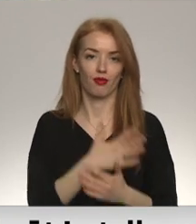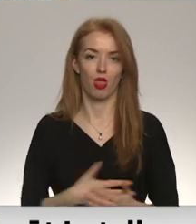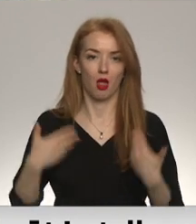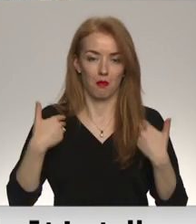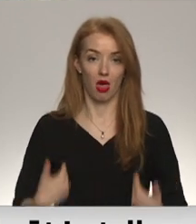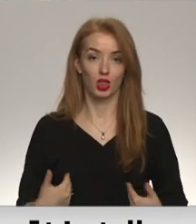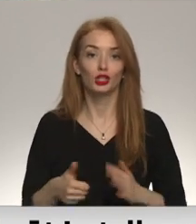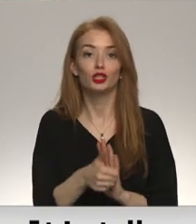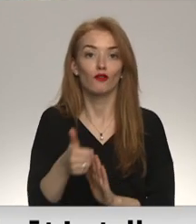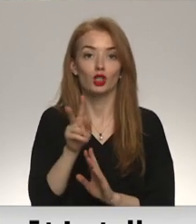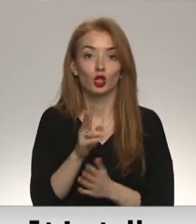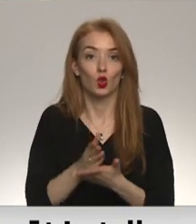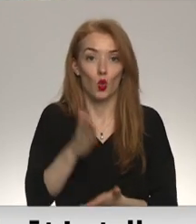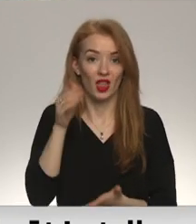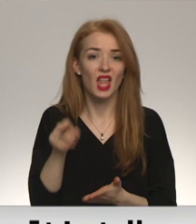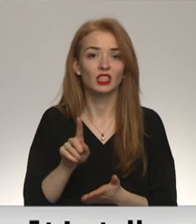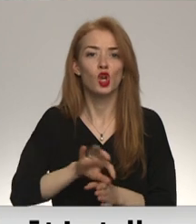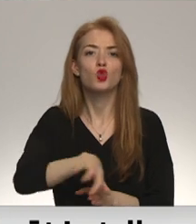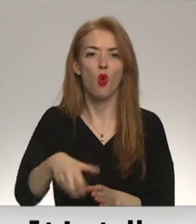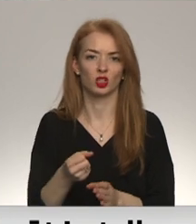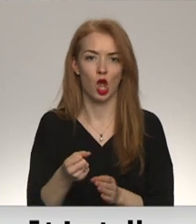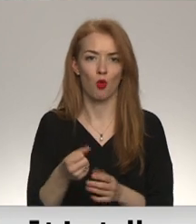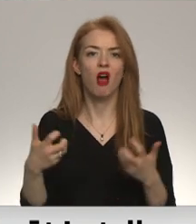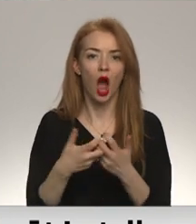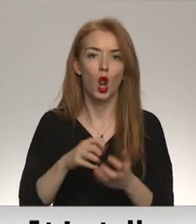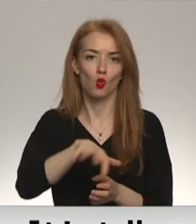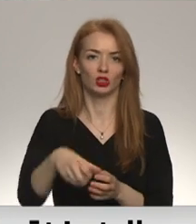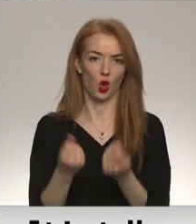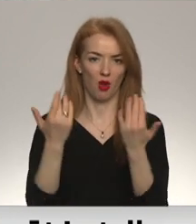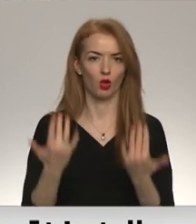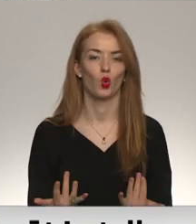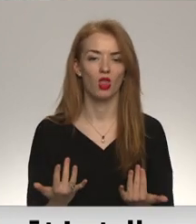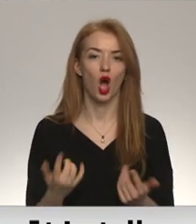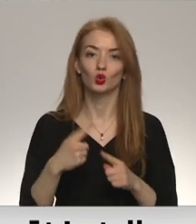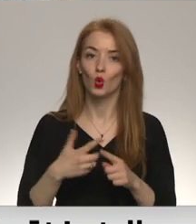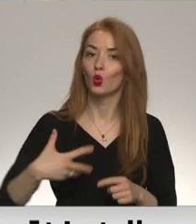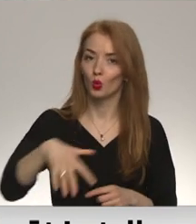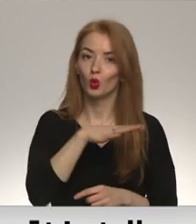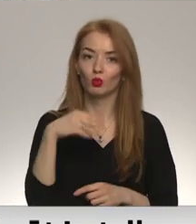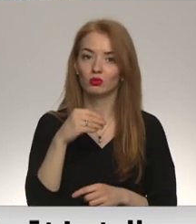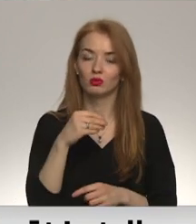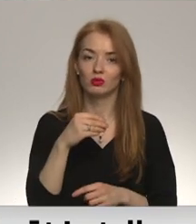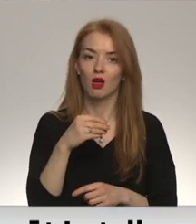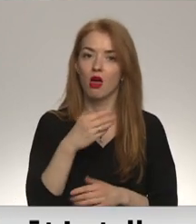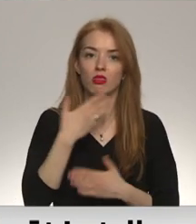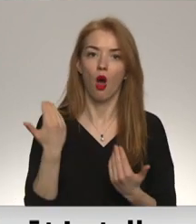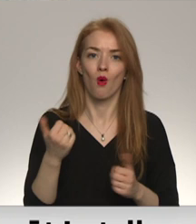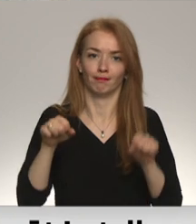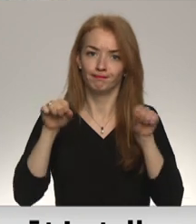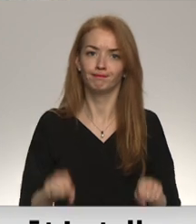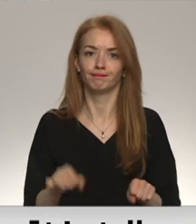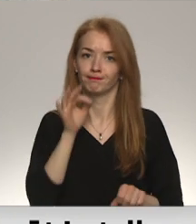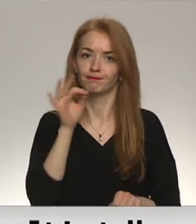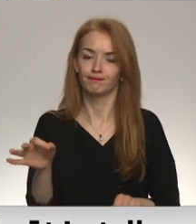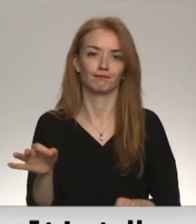ir noticis, ir noziegumu rezultātā, kara noziegumu rezultātā. Un ka mums nav teikšanas nekā